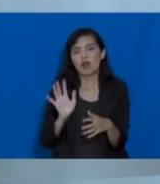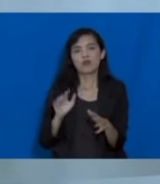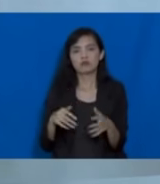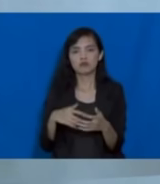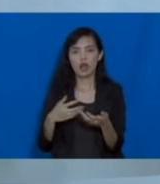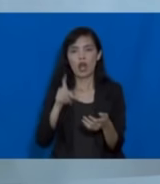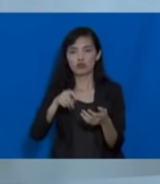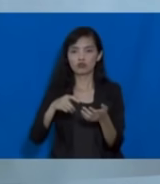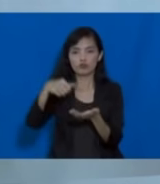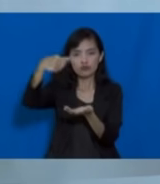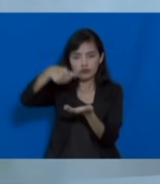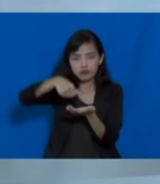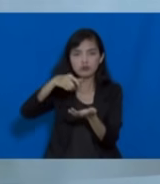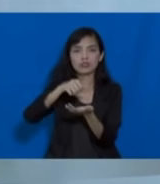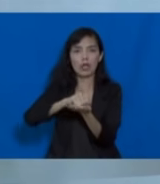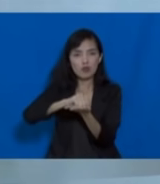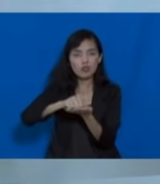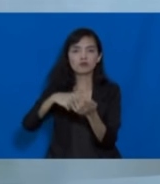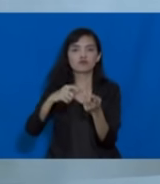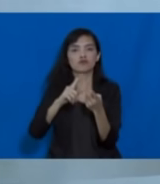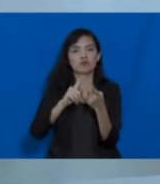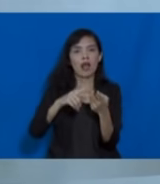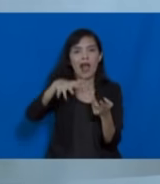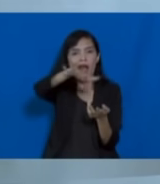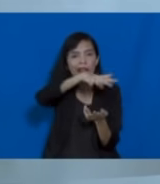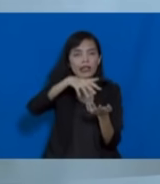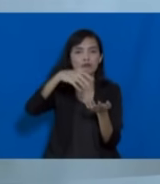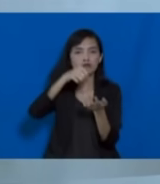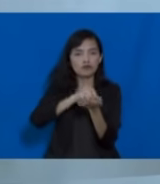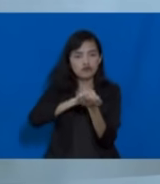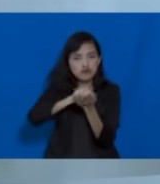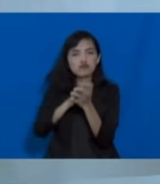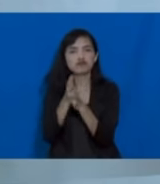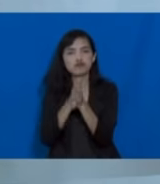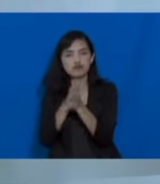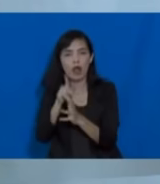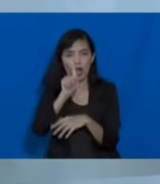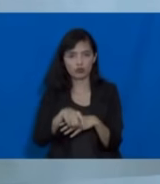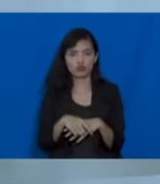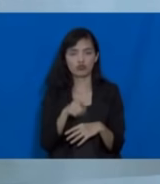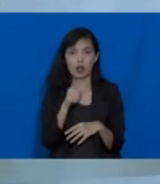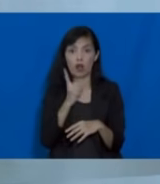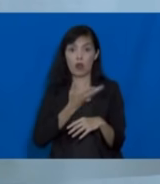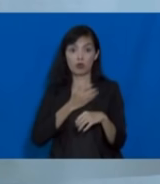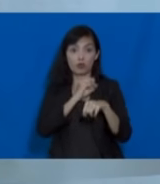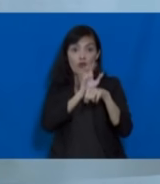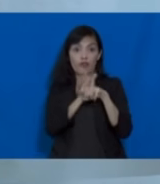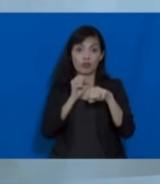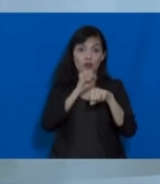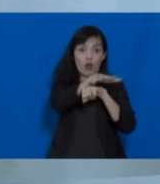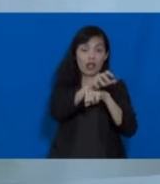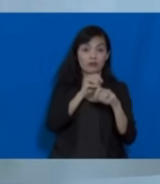dan air yang mengalir ini yang menjadi kekuatan kita kalau kita akan menghentikan penularan ini